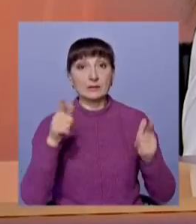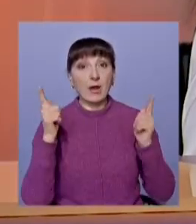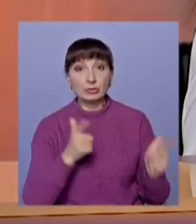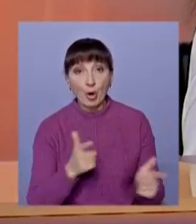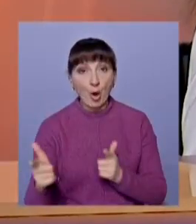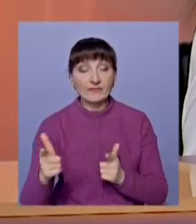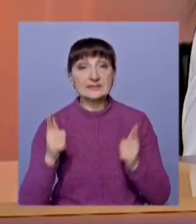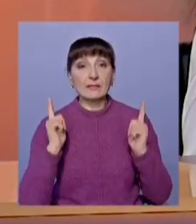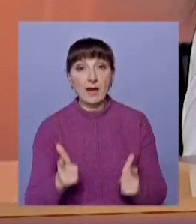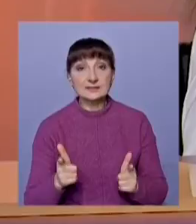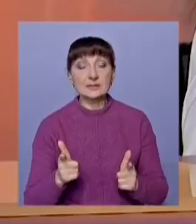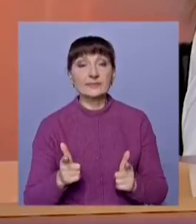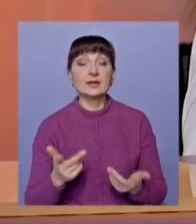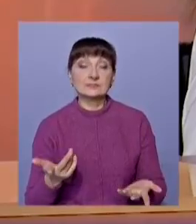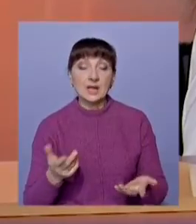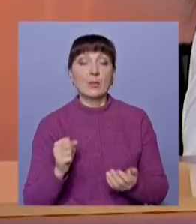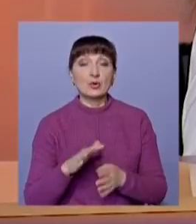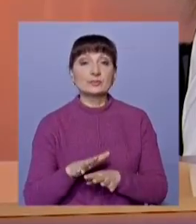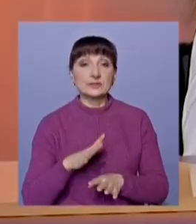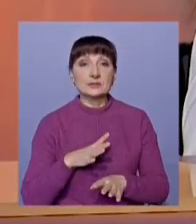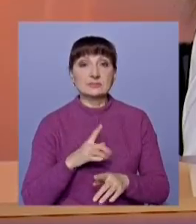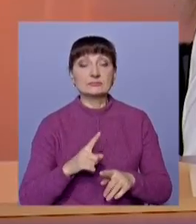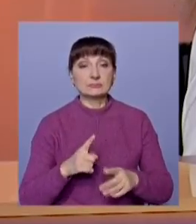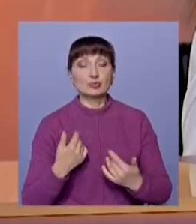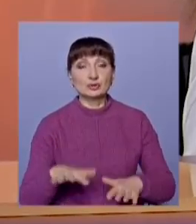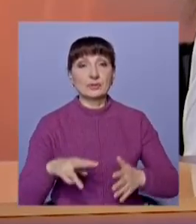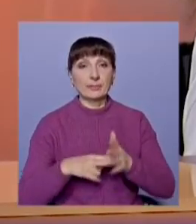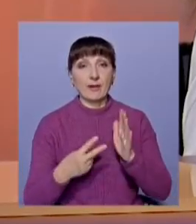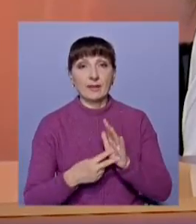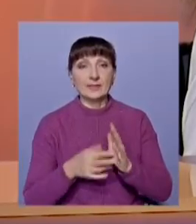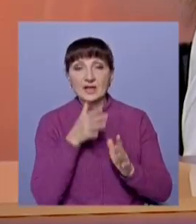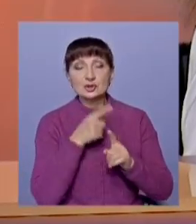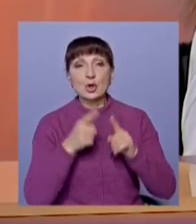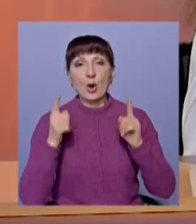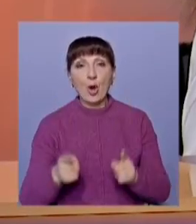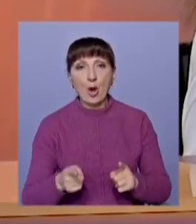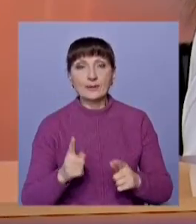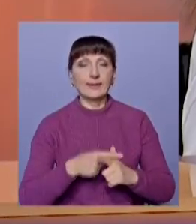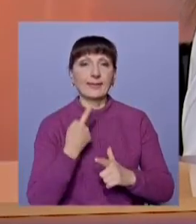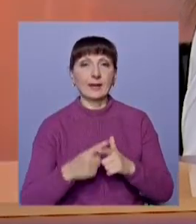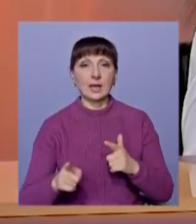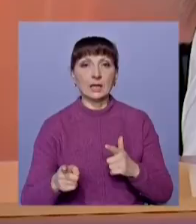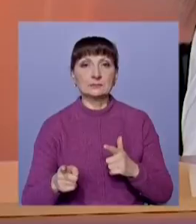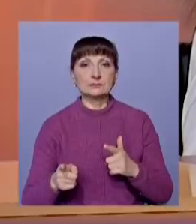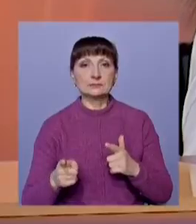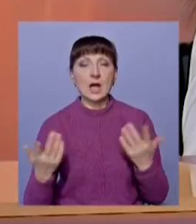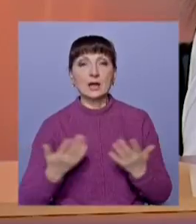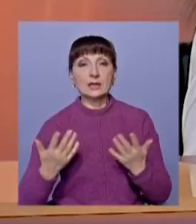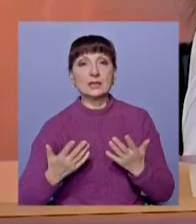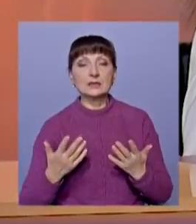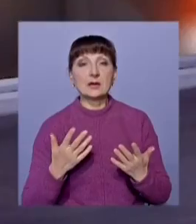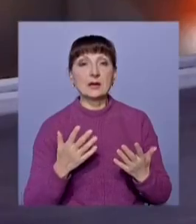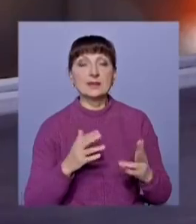я думаю, не заставит себя долго ждать ни сроки, ни какие-то конкретные